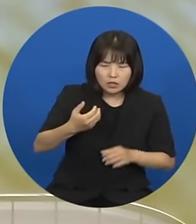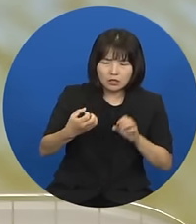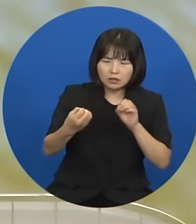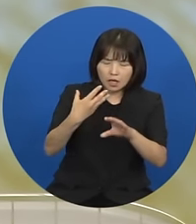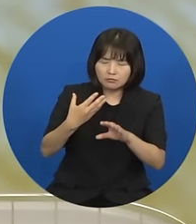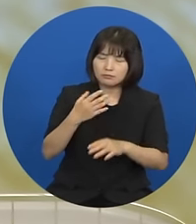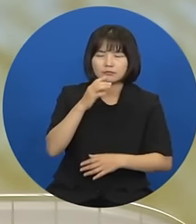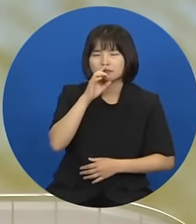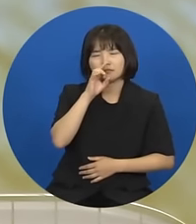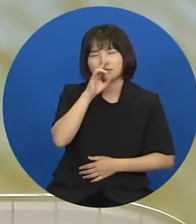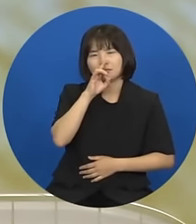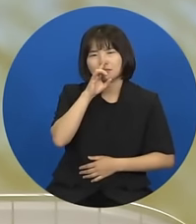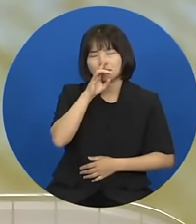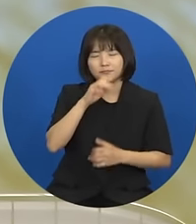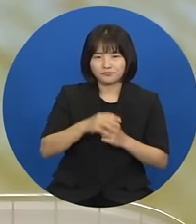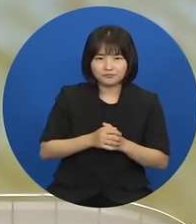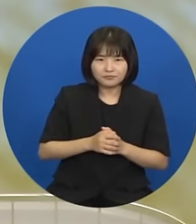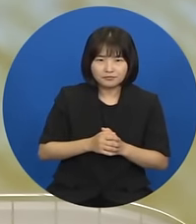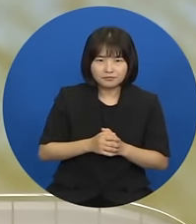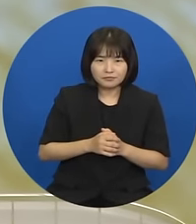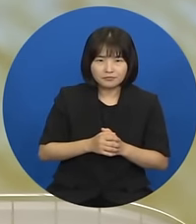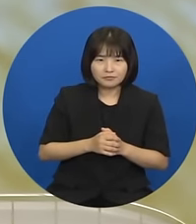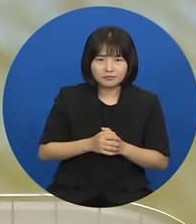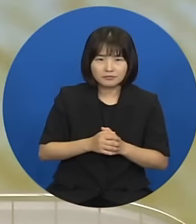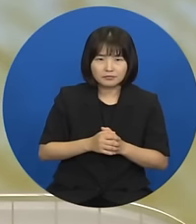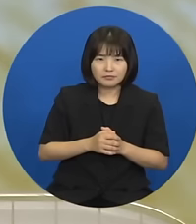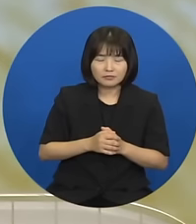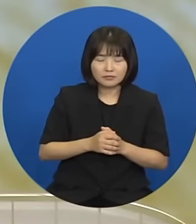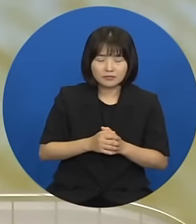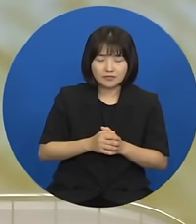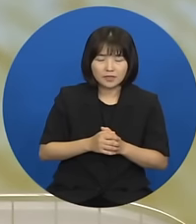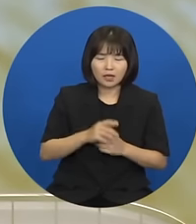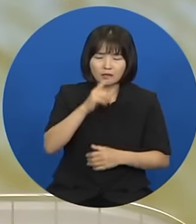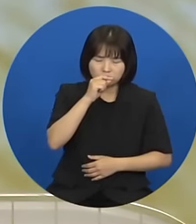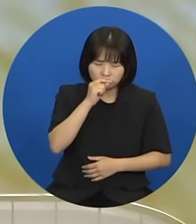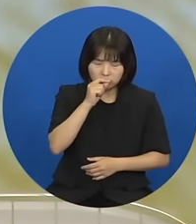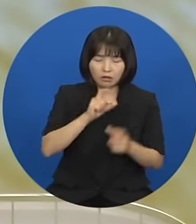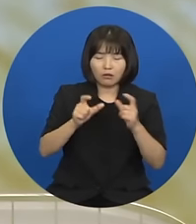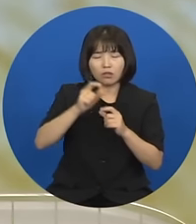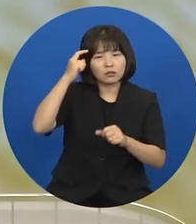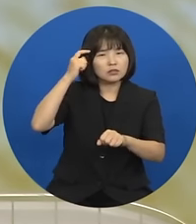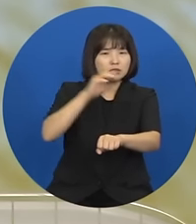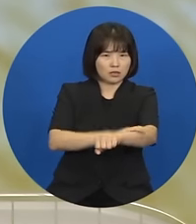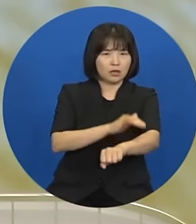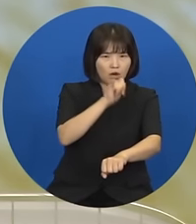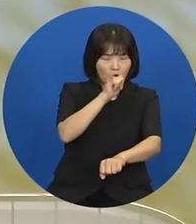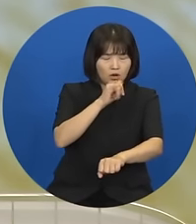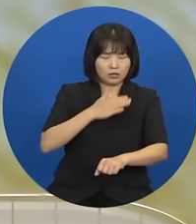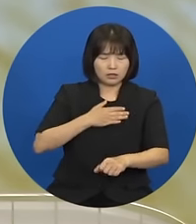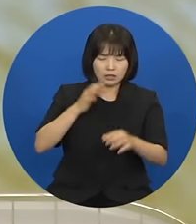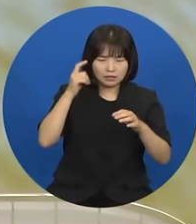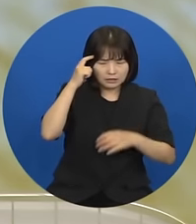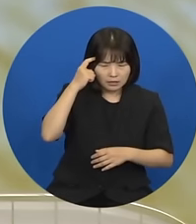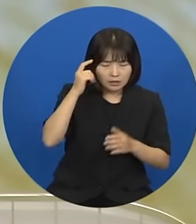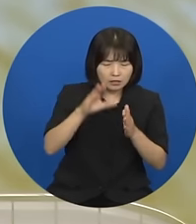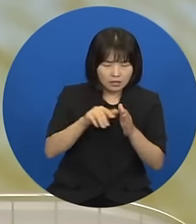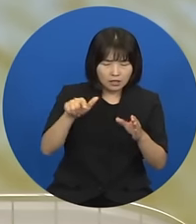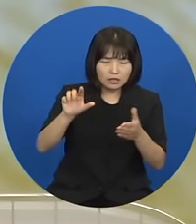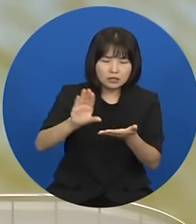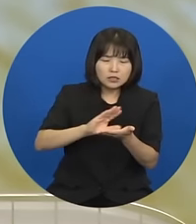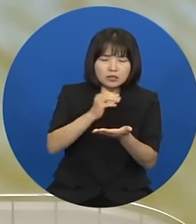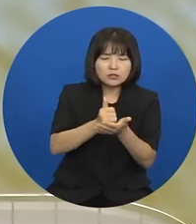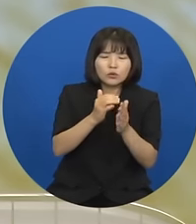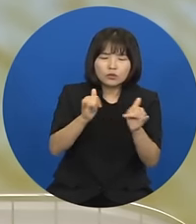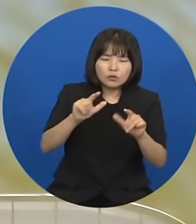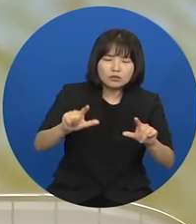인간의 본성이지만 입을 다물고 있는 것이 지혜로운 일이다. 내가 볼 때 그리스도인으로 사는 것은 답